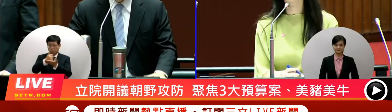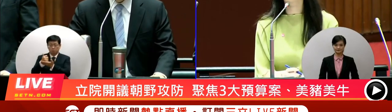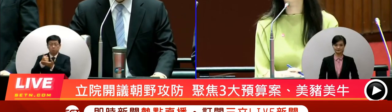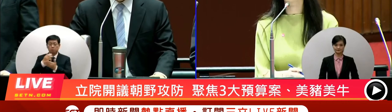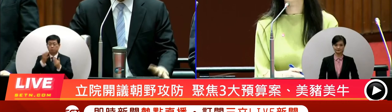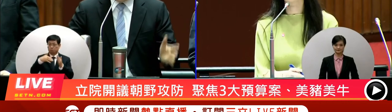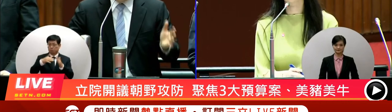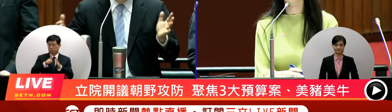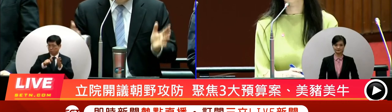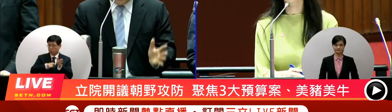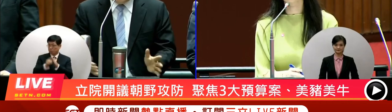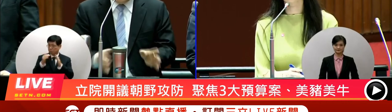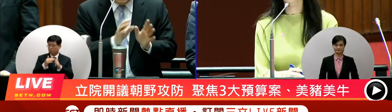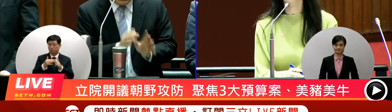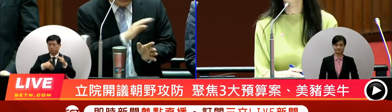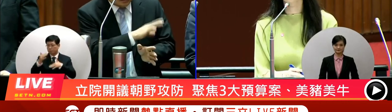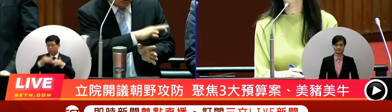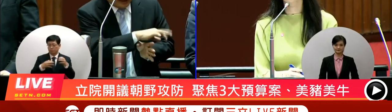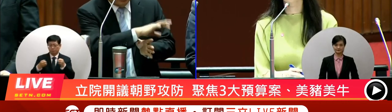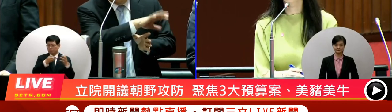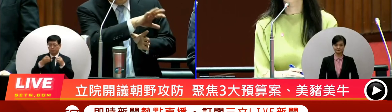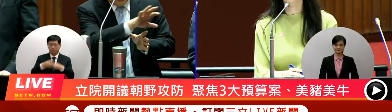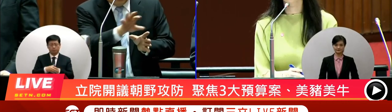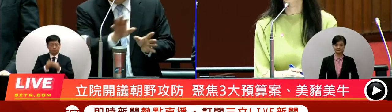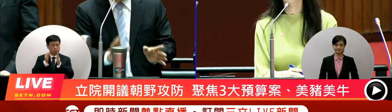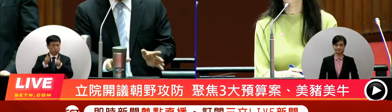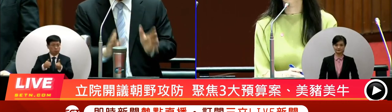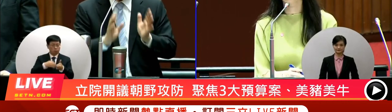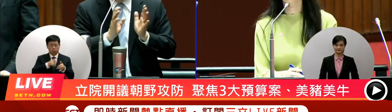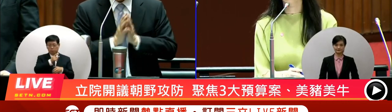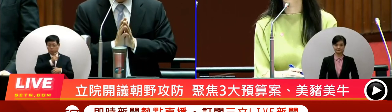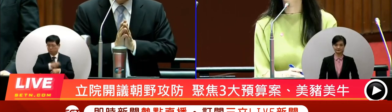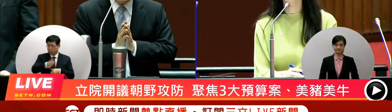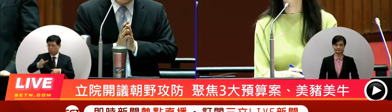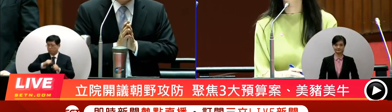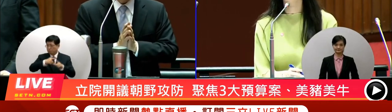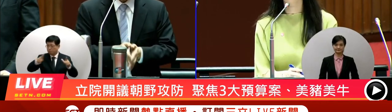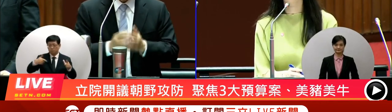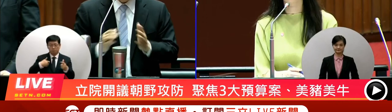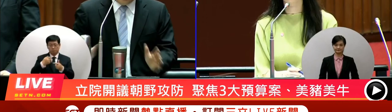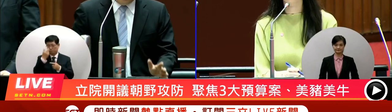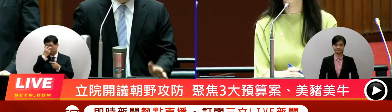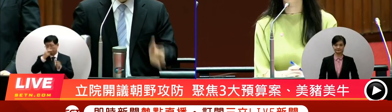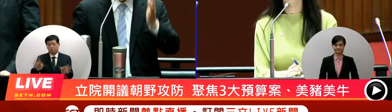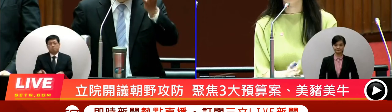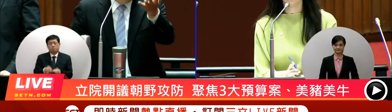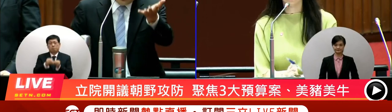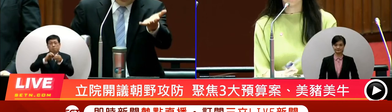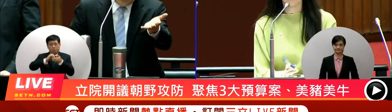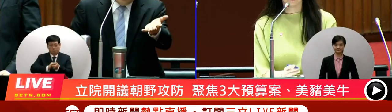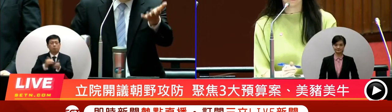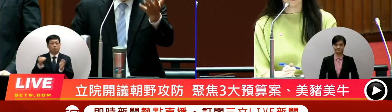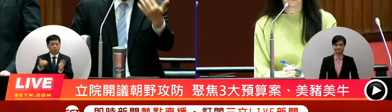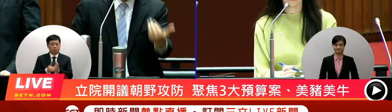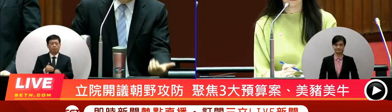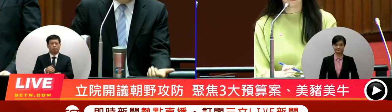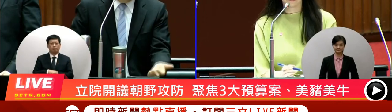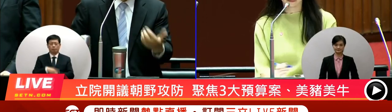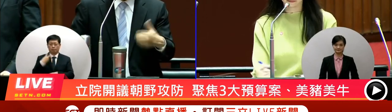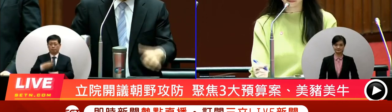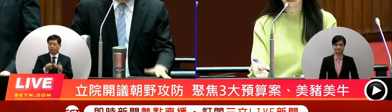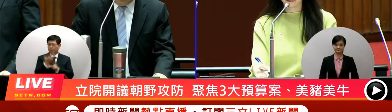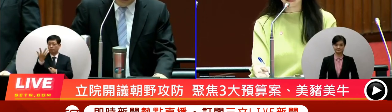学者专家大家一起针对各方面加以盘整，最后做决定公